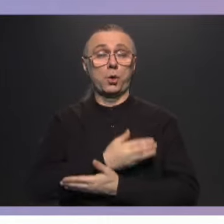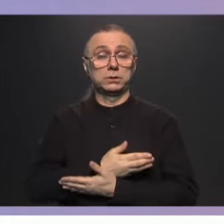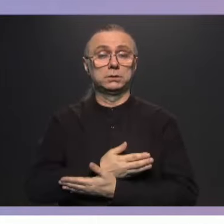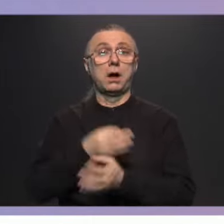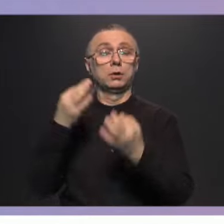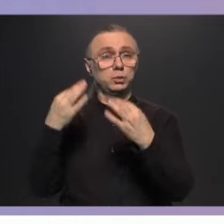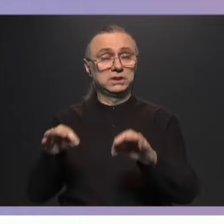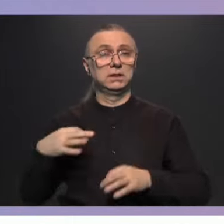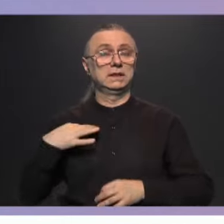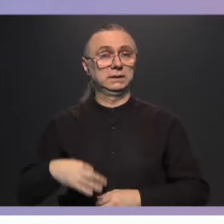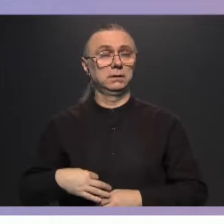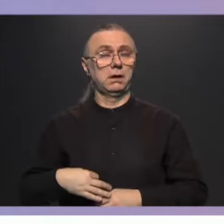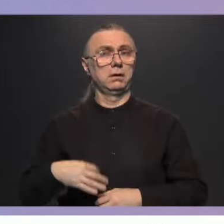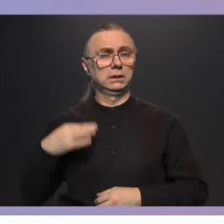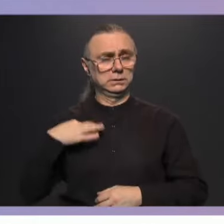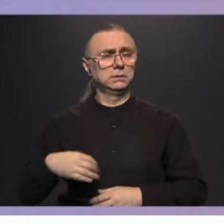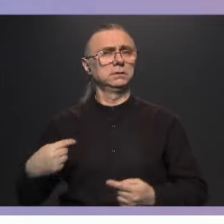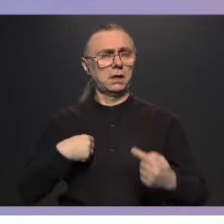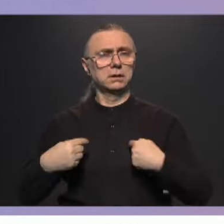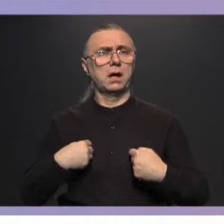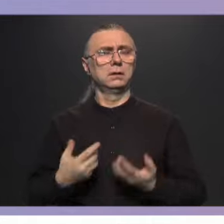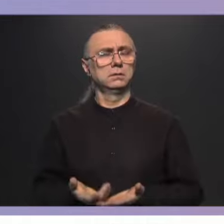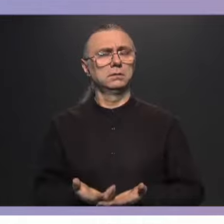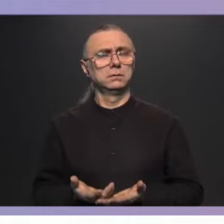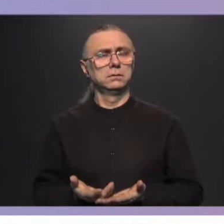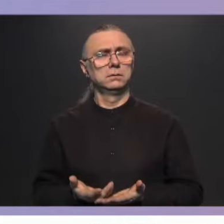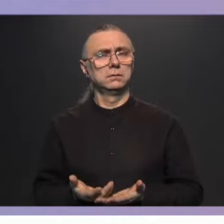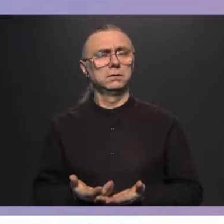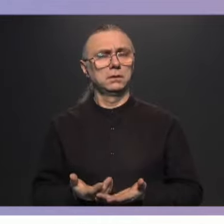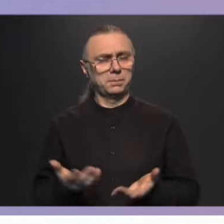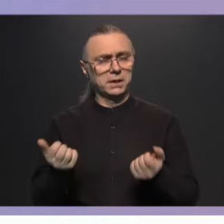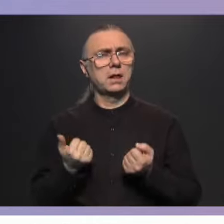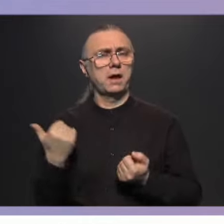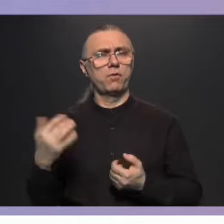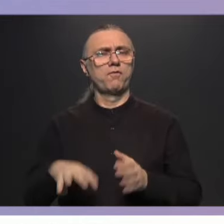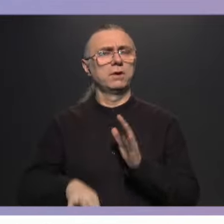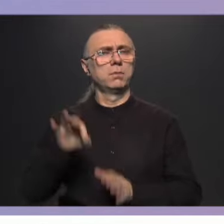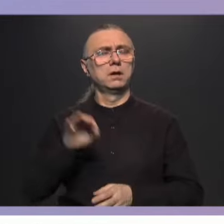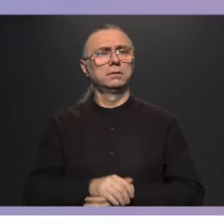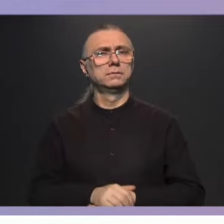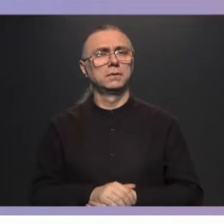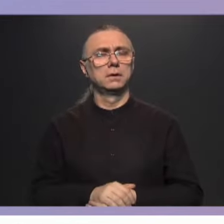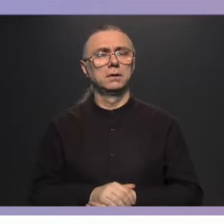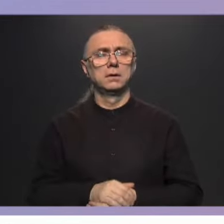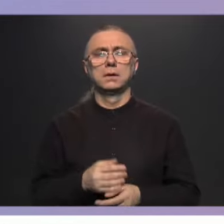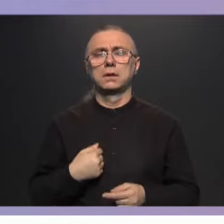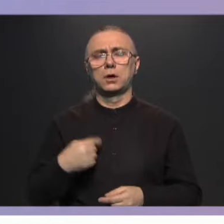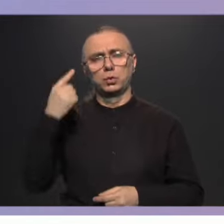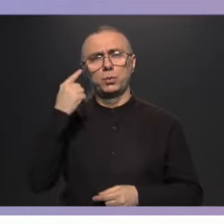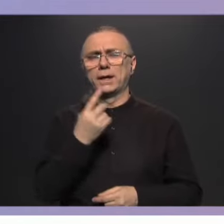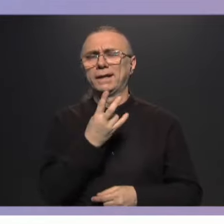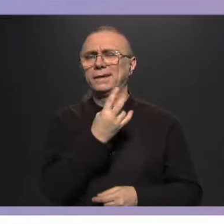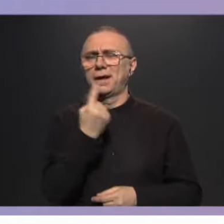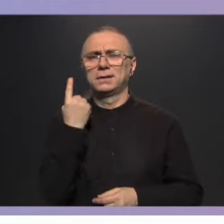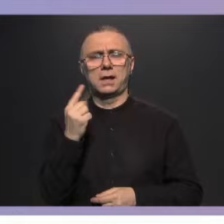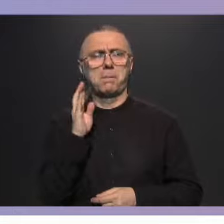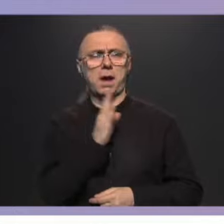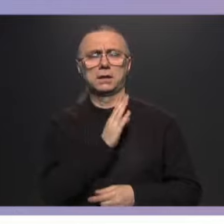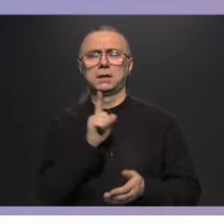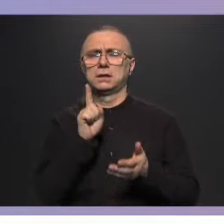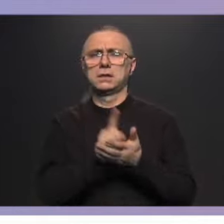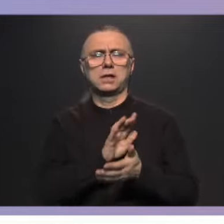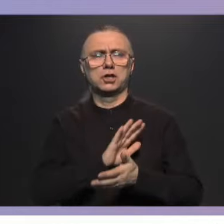приняла его выбор, то, я думаю, ни одна мать не должна вмешиваться в жизнь